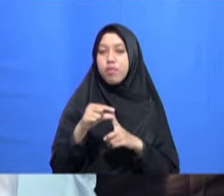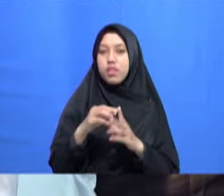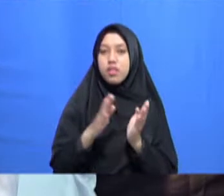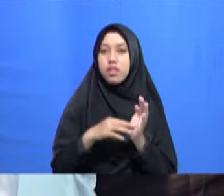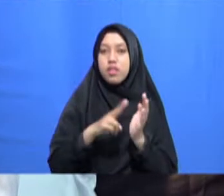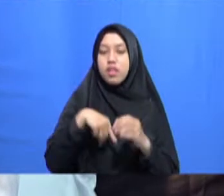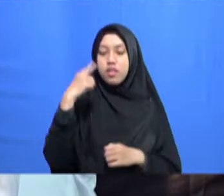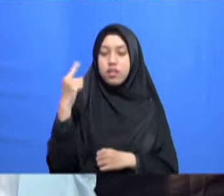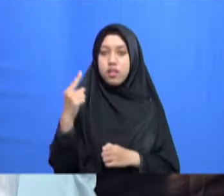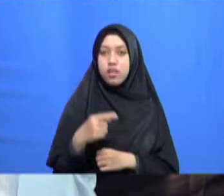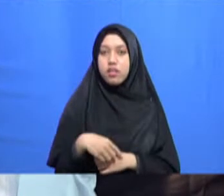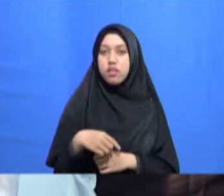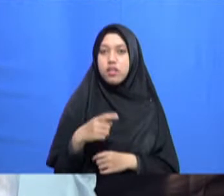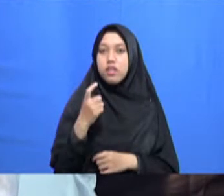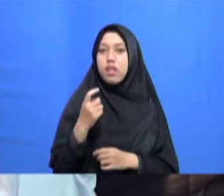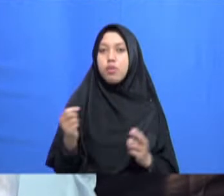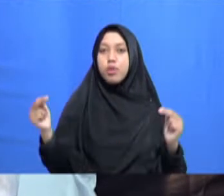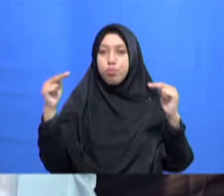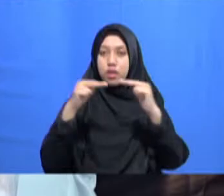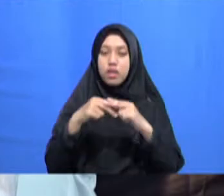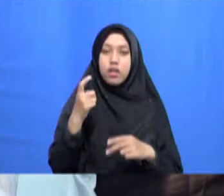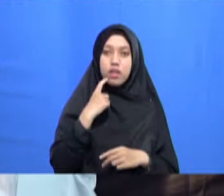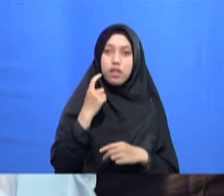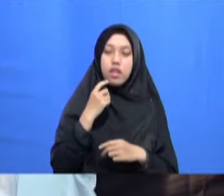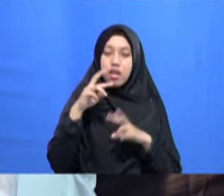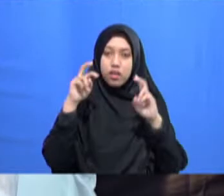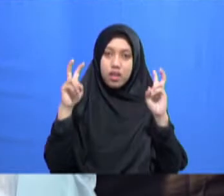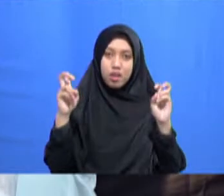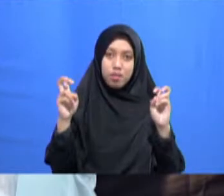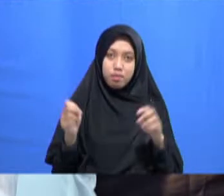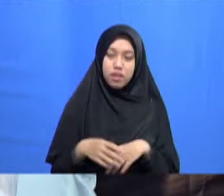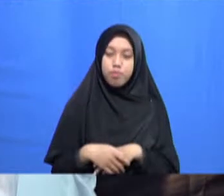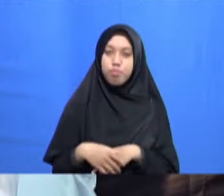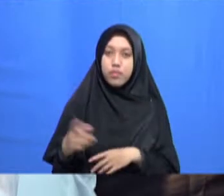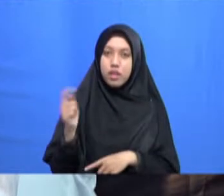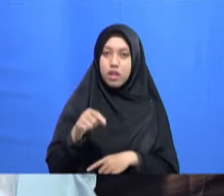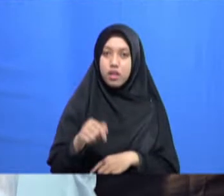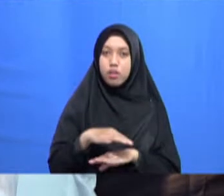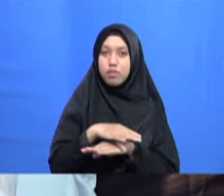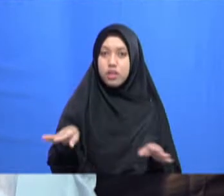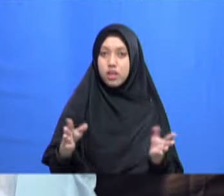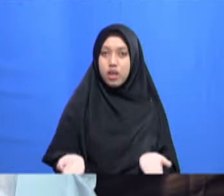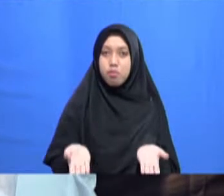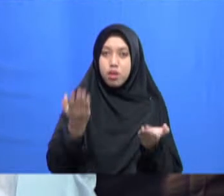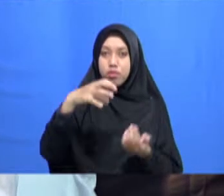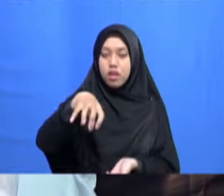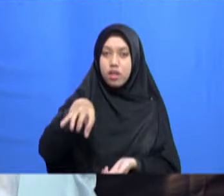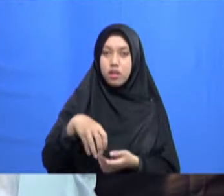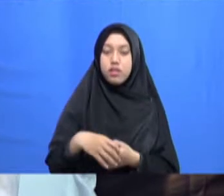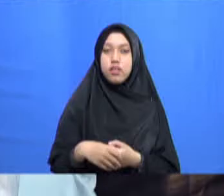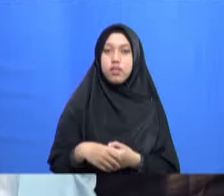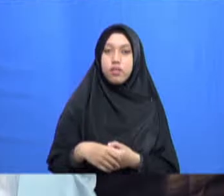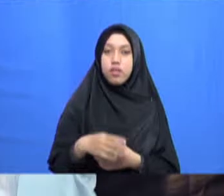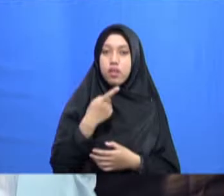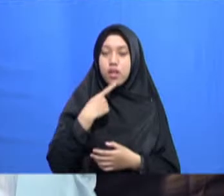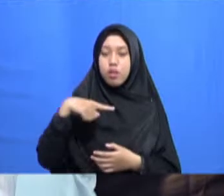tema debat hari ini, yaitu menyelesaikan pelaksanaan pembangunan daerah kabupaten, provinsi, dan nasional.